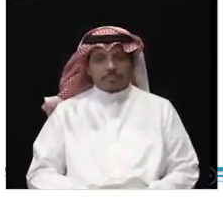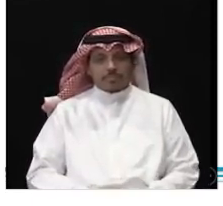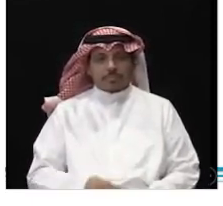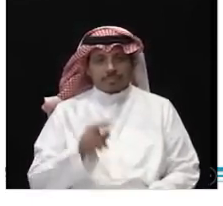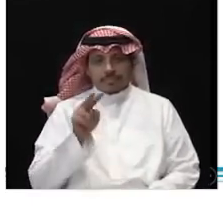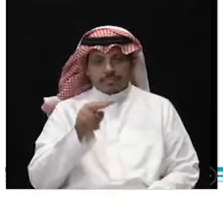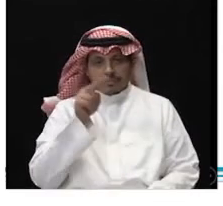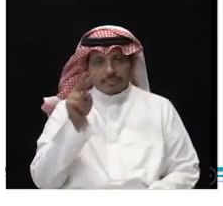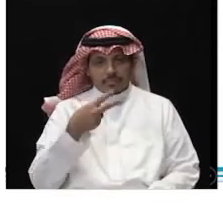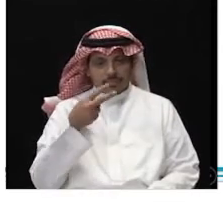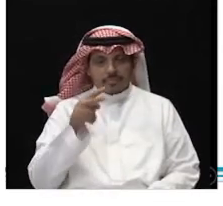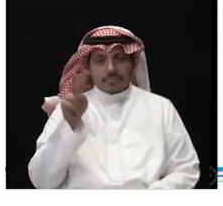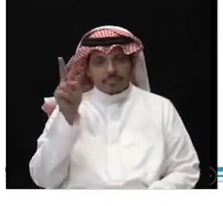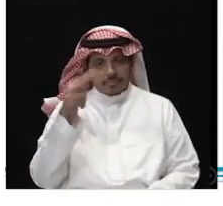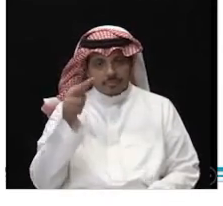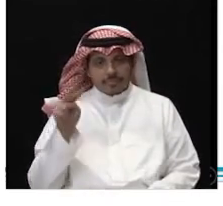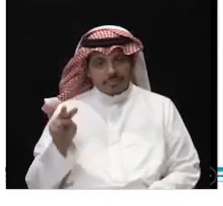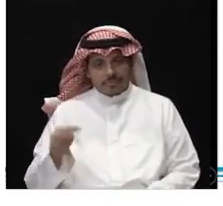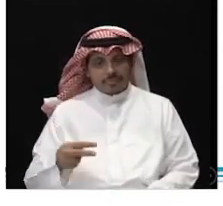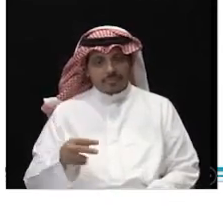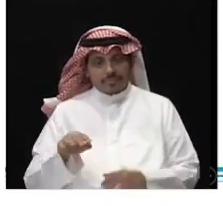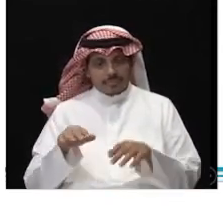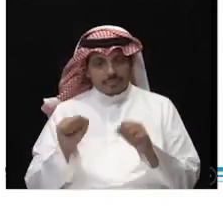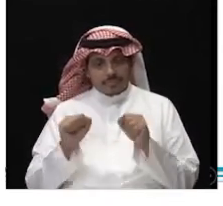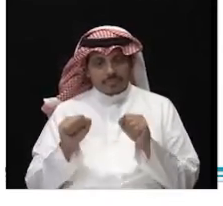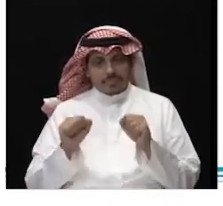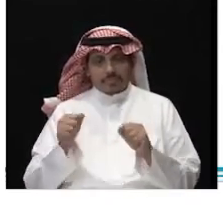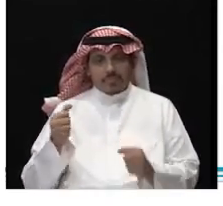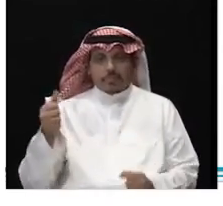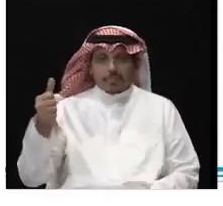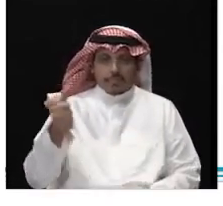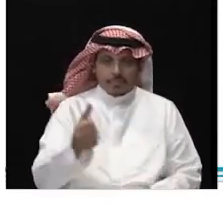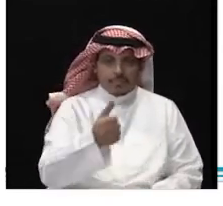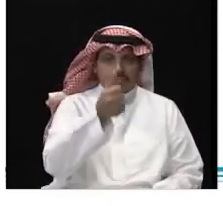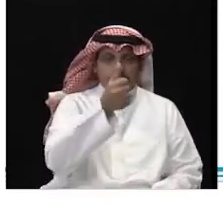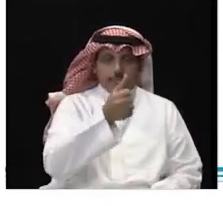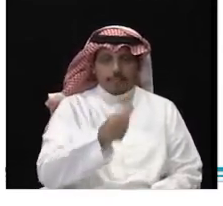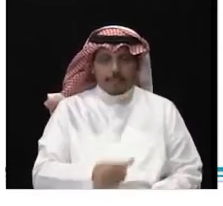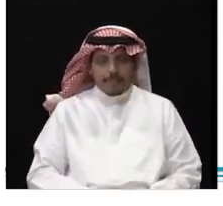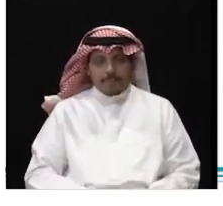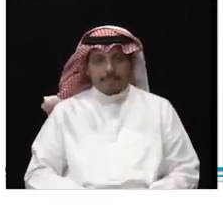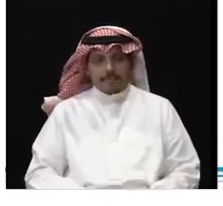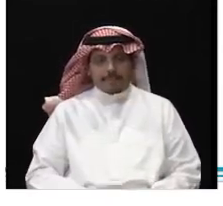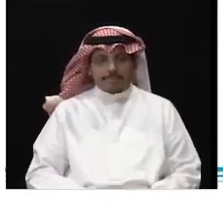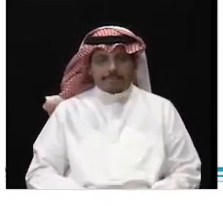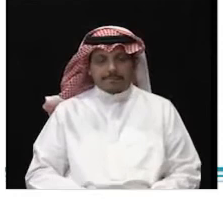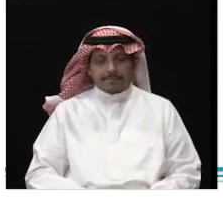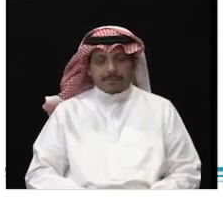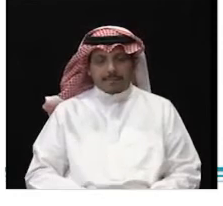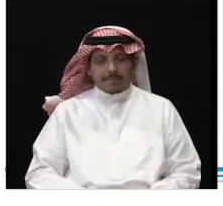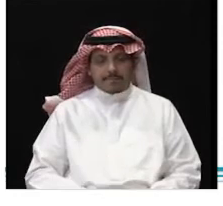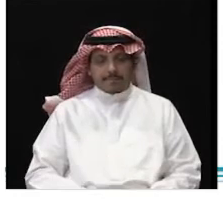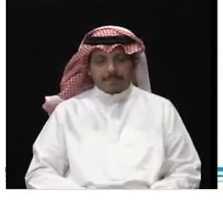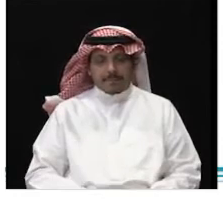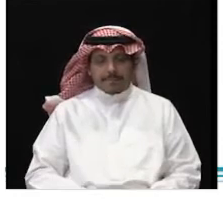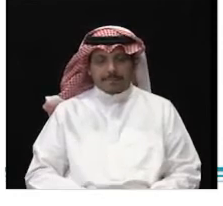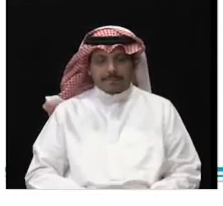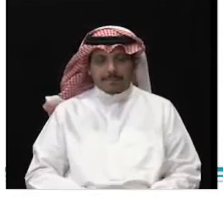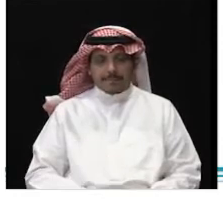مهارة التنوين، نستذكر مهارة المد مع المقطع الساكن في هذه